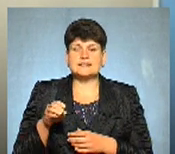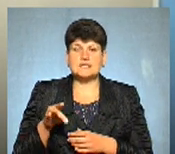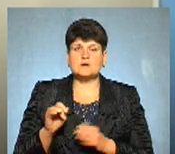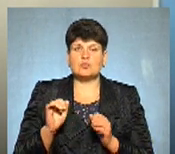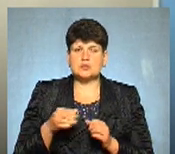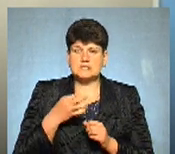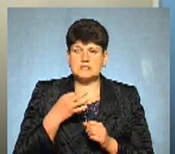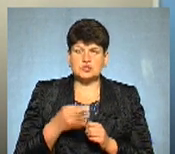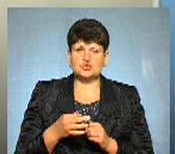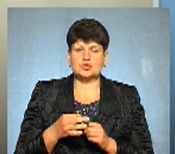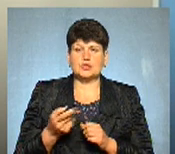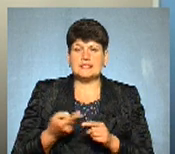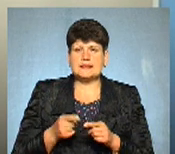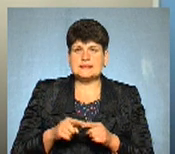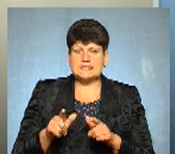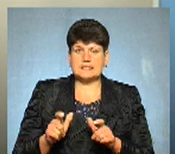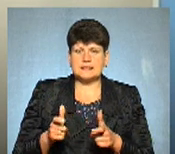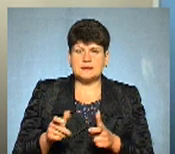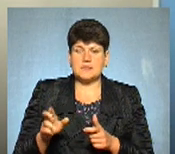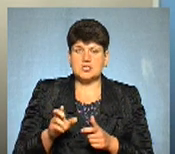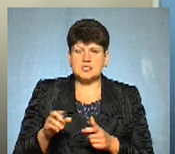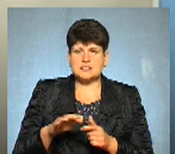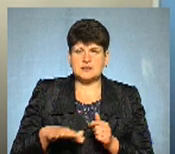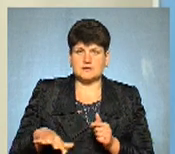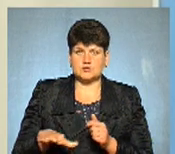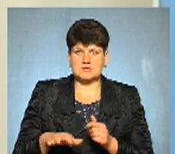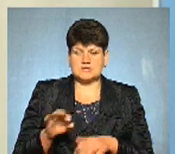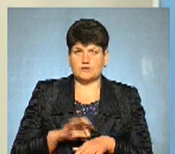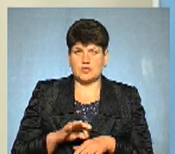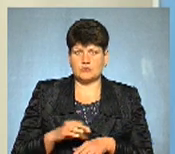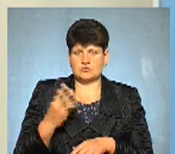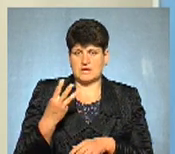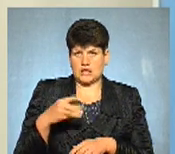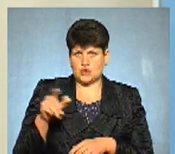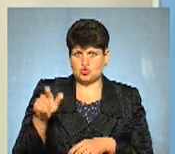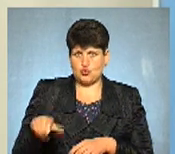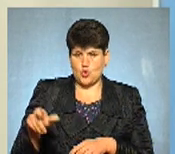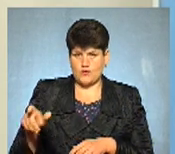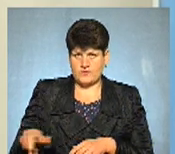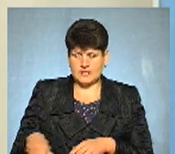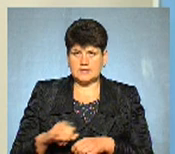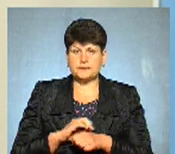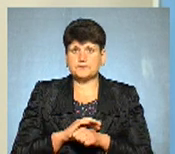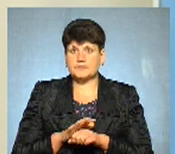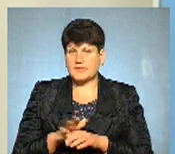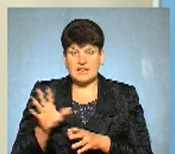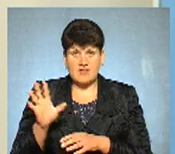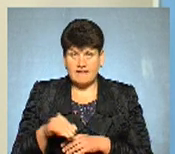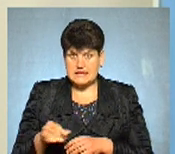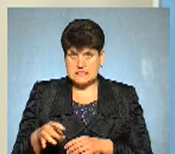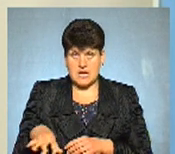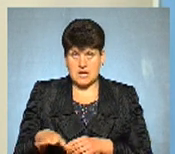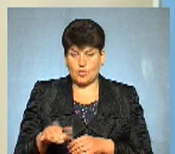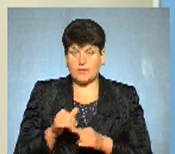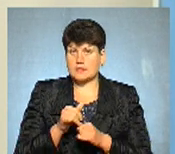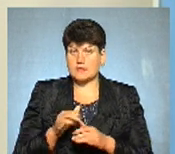що адаптивний карантин для Бережанської зони, де захворіли тільки зараз 3 чоловіка на COVID-19 на весь район, відповідно,